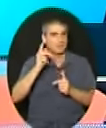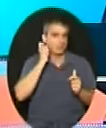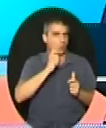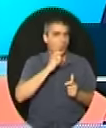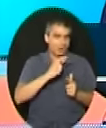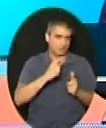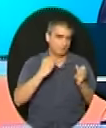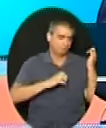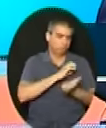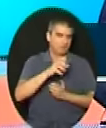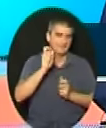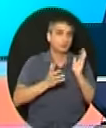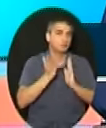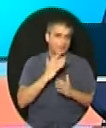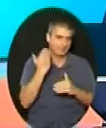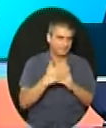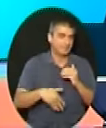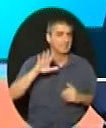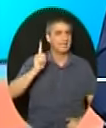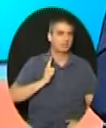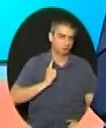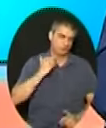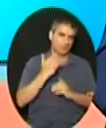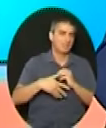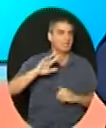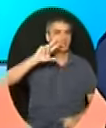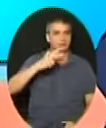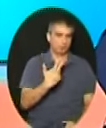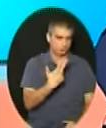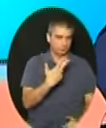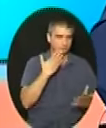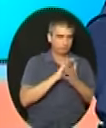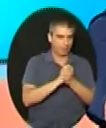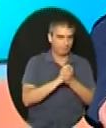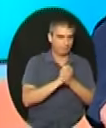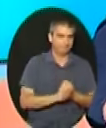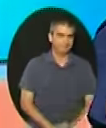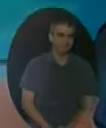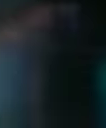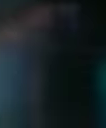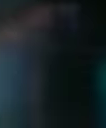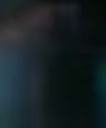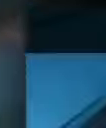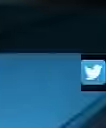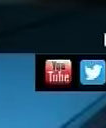חוליגנים פורעים ואנשים אלימים. עד כאן קריאה אישית, עד כאן קריאה שלישית. שלום שלום.